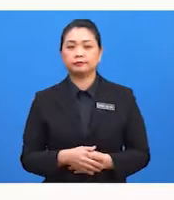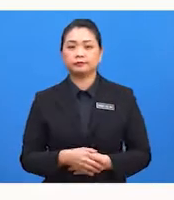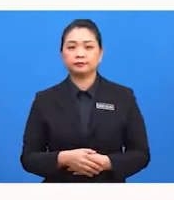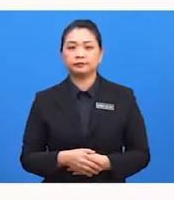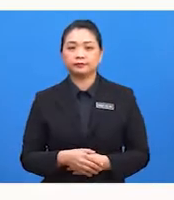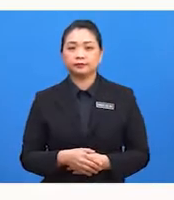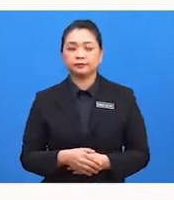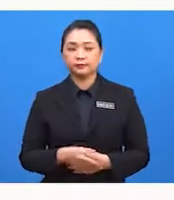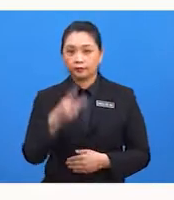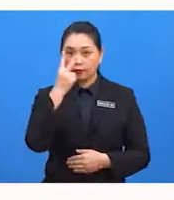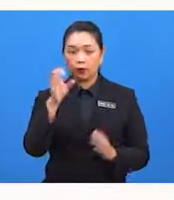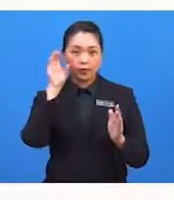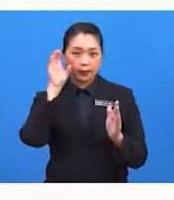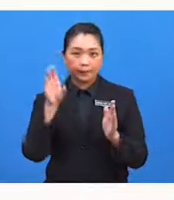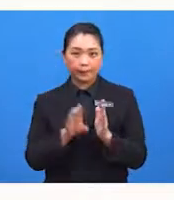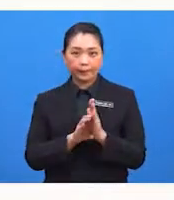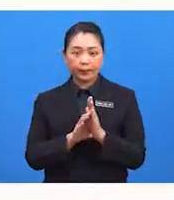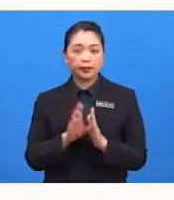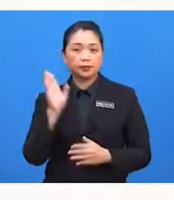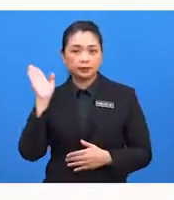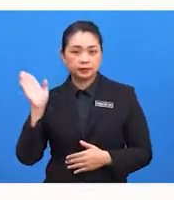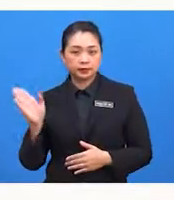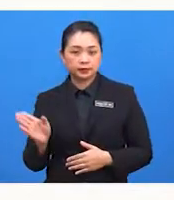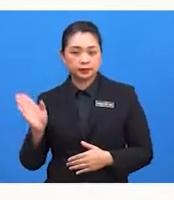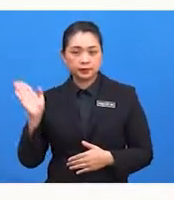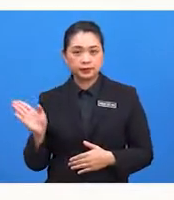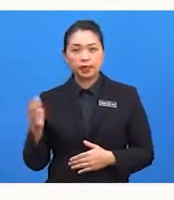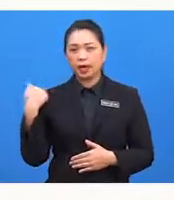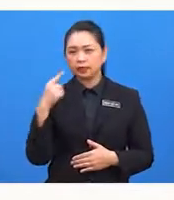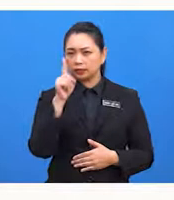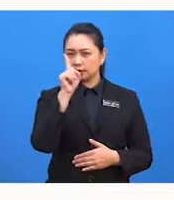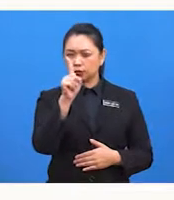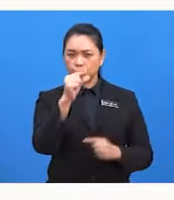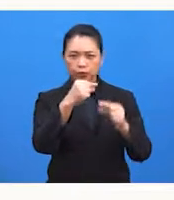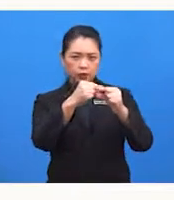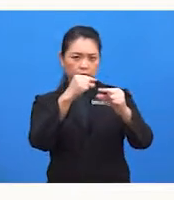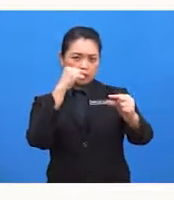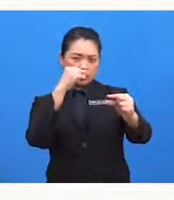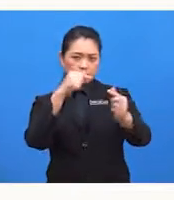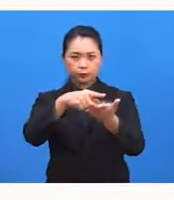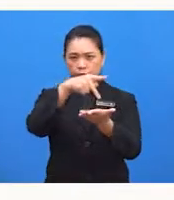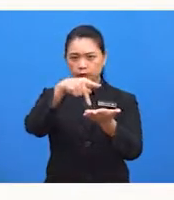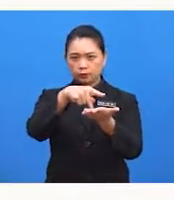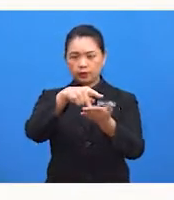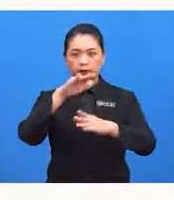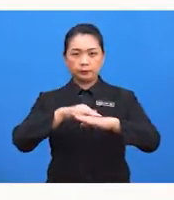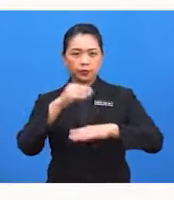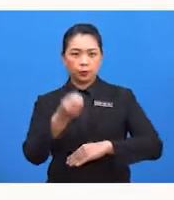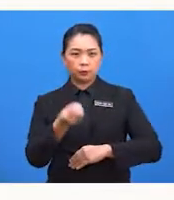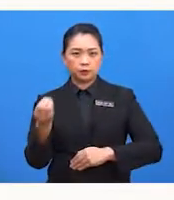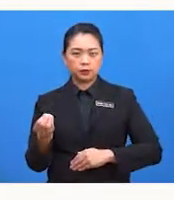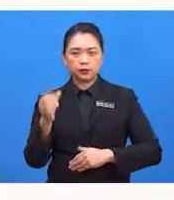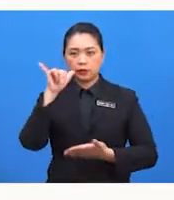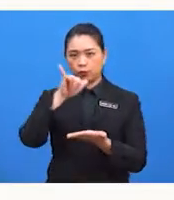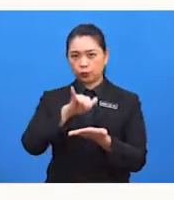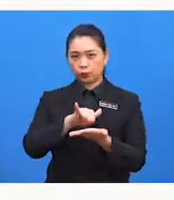Pembuatan gambar yang terlihat dalam garis pusat pada sesebuah objek gambar